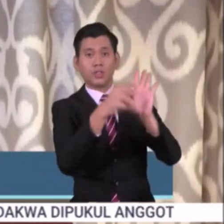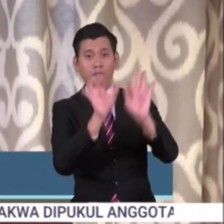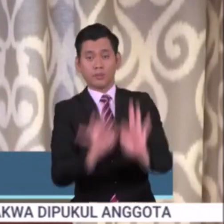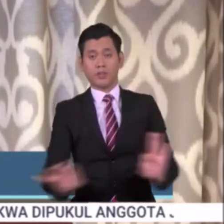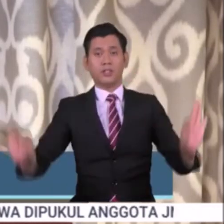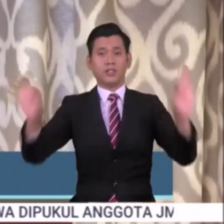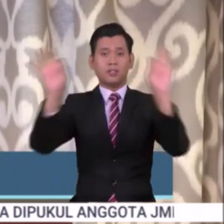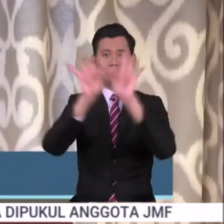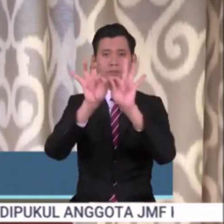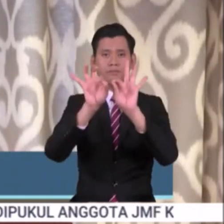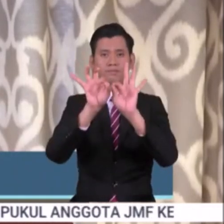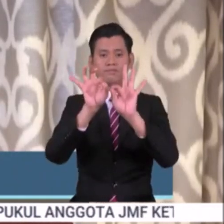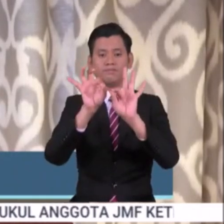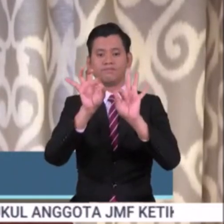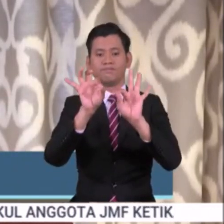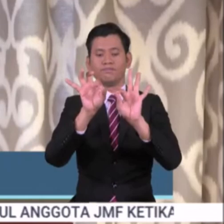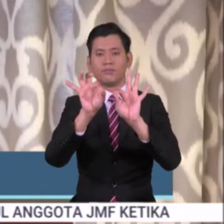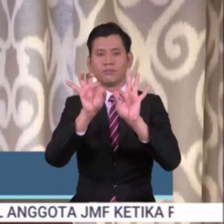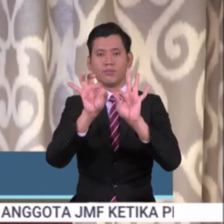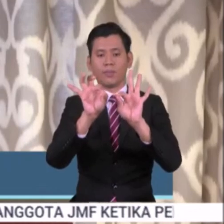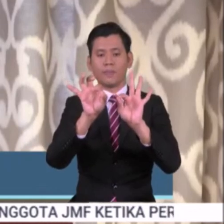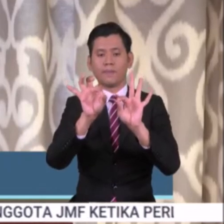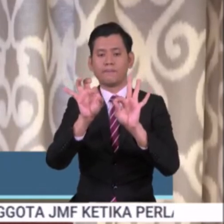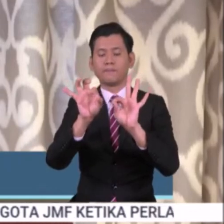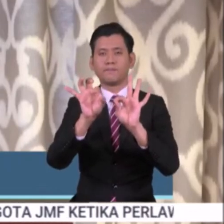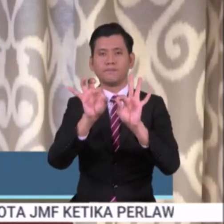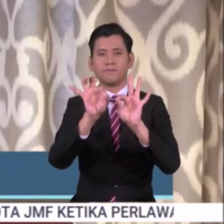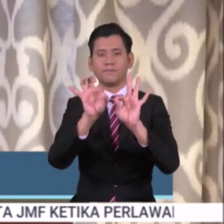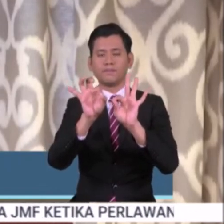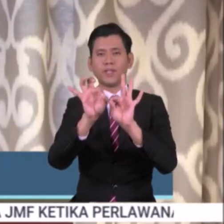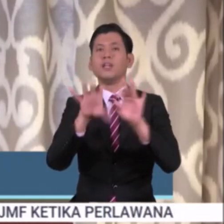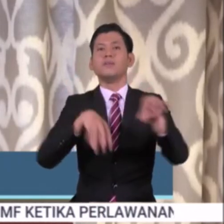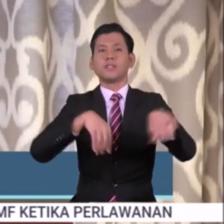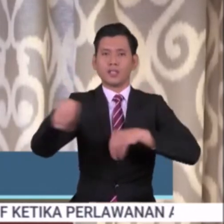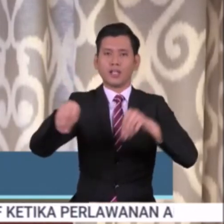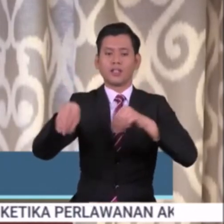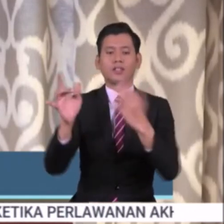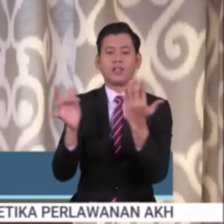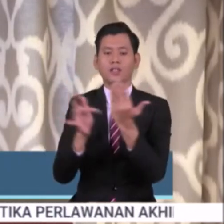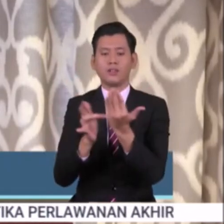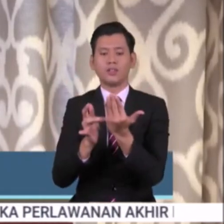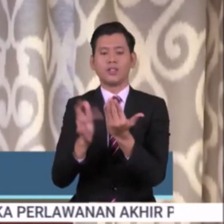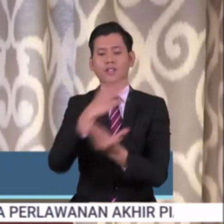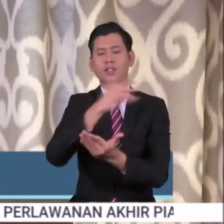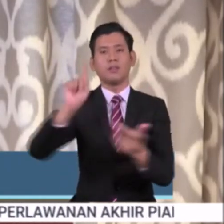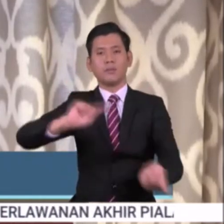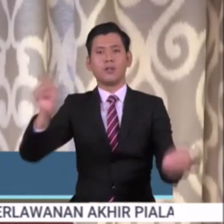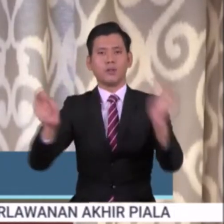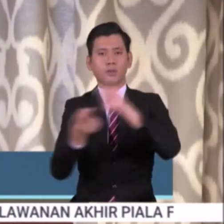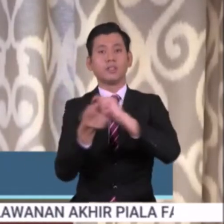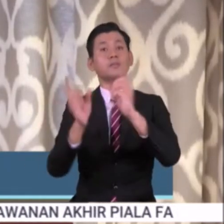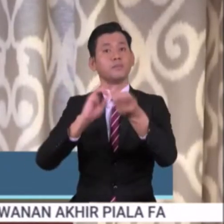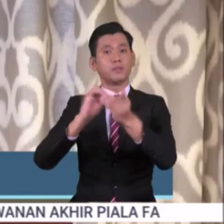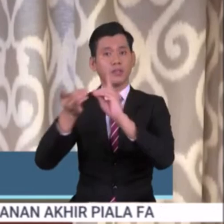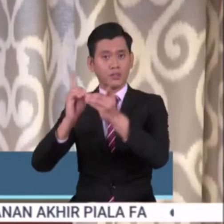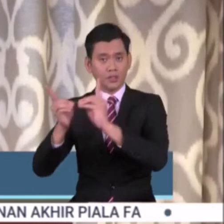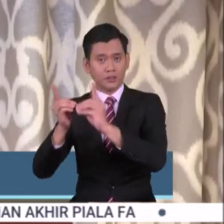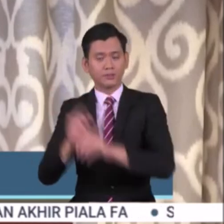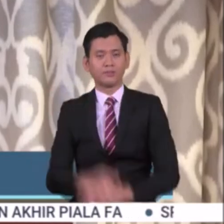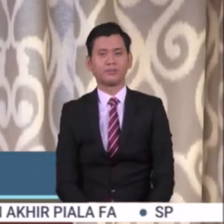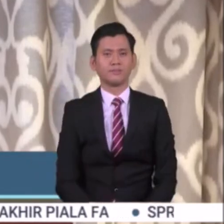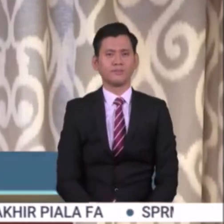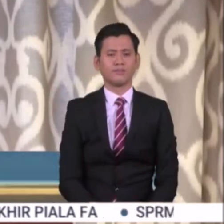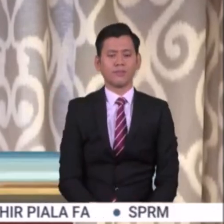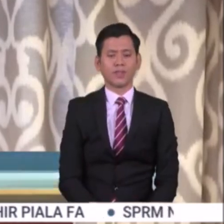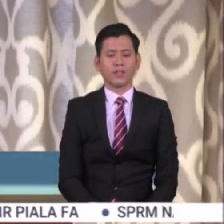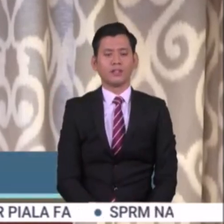important as a driving force behind technological and advancement and digital transformation